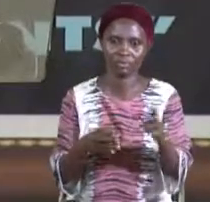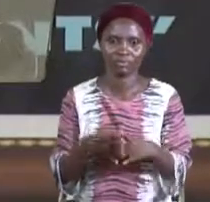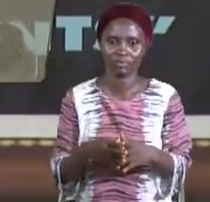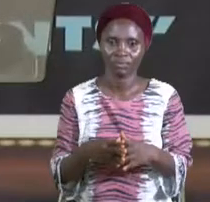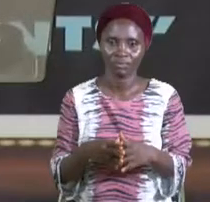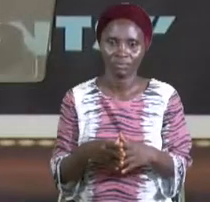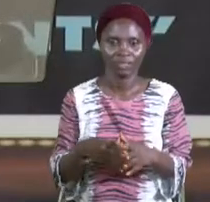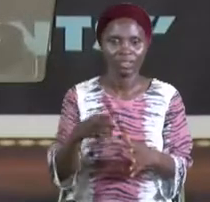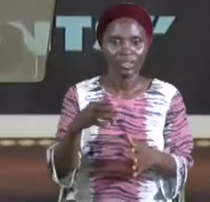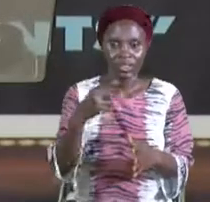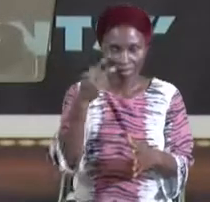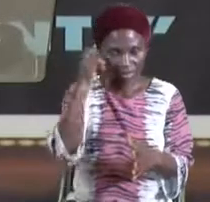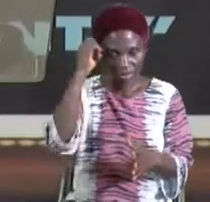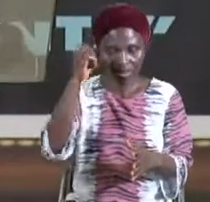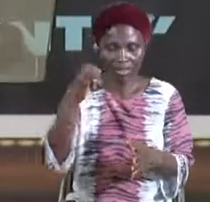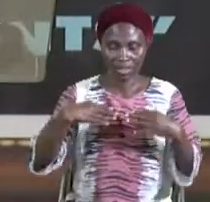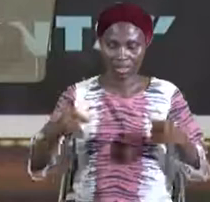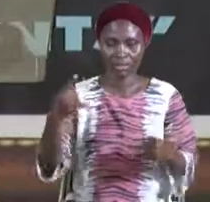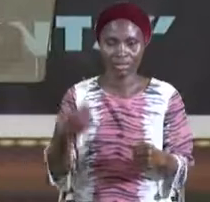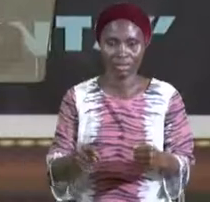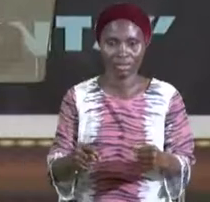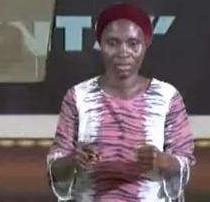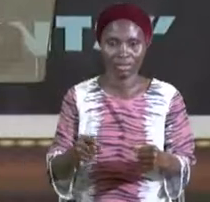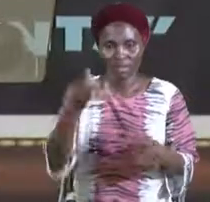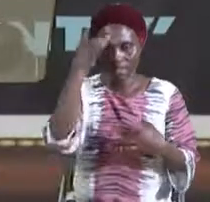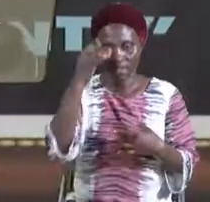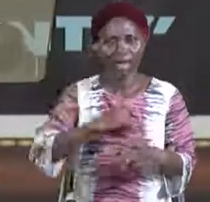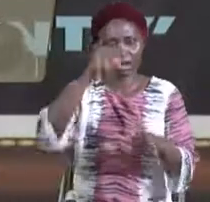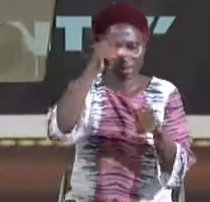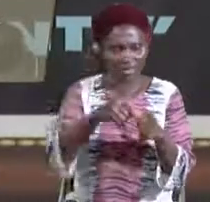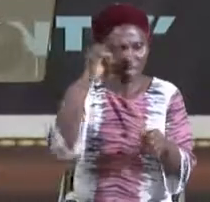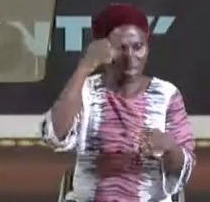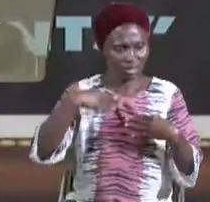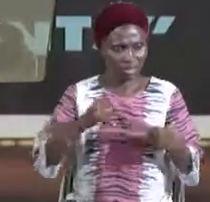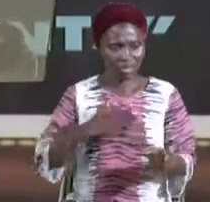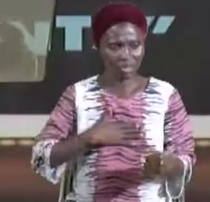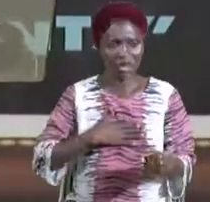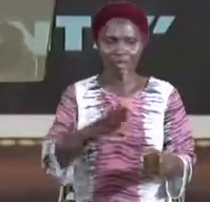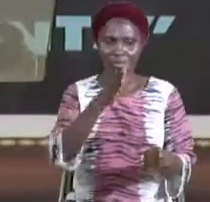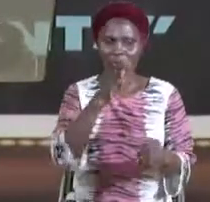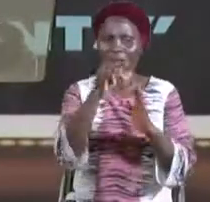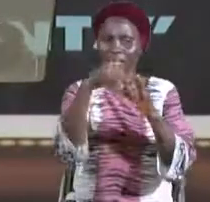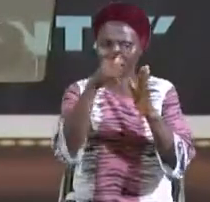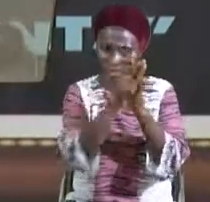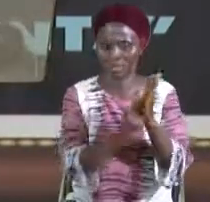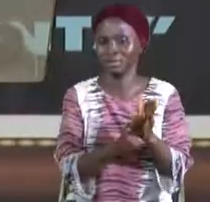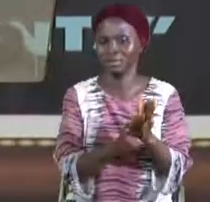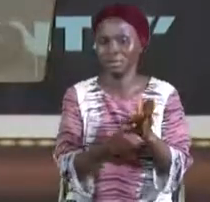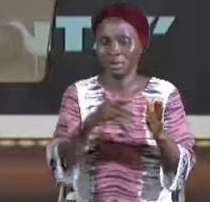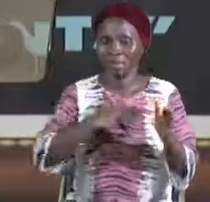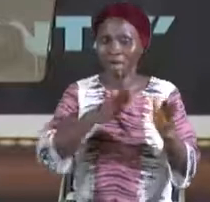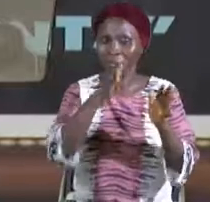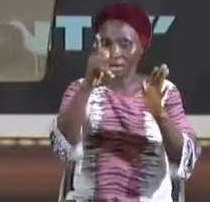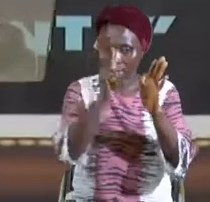tempête, il guérit les malades, et il a guéri ma belle-mère. Quand ils étaient dans la